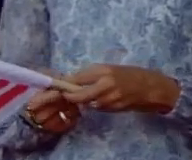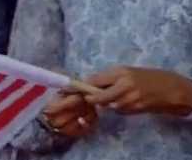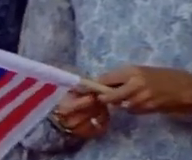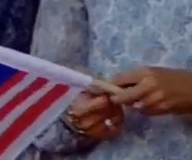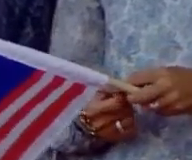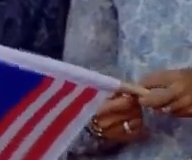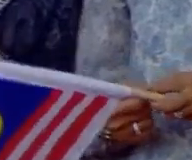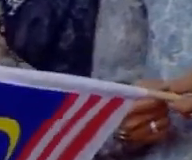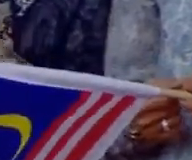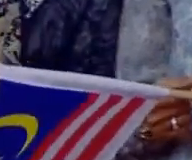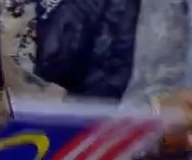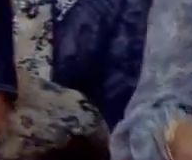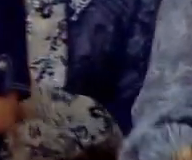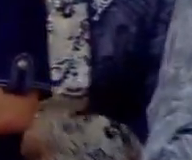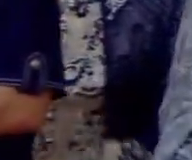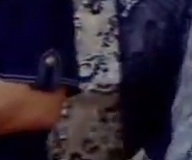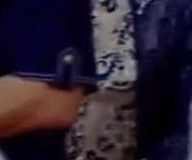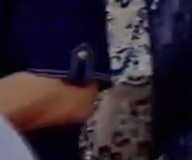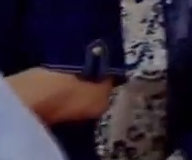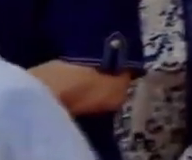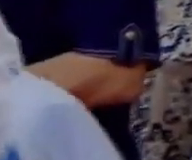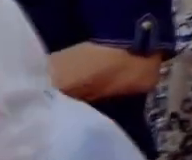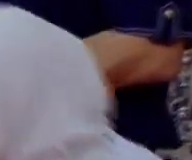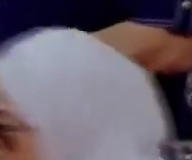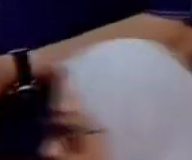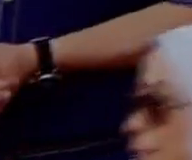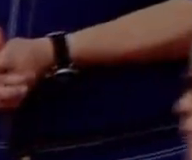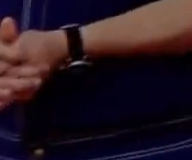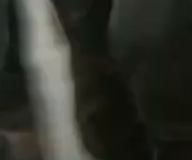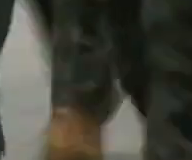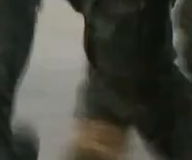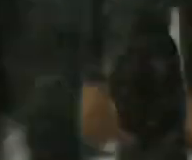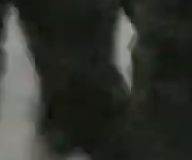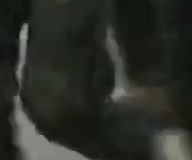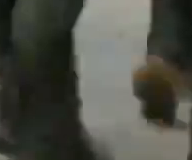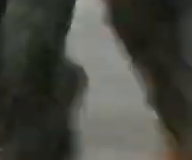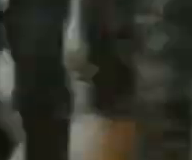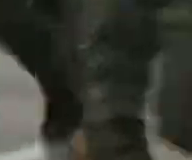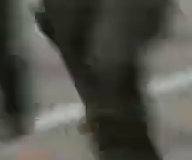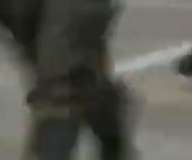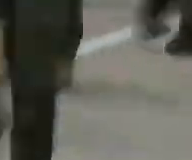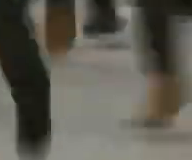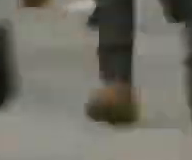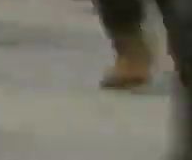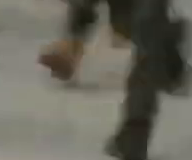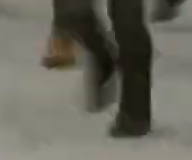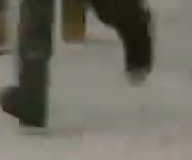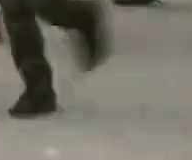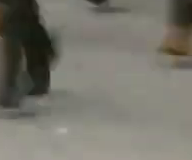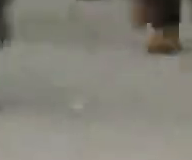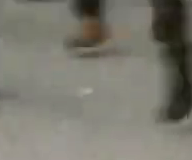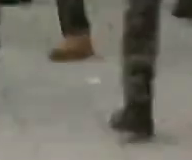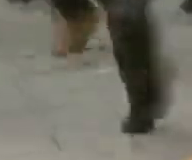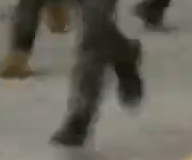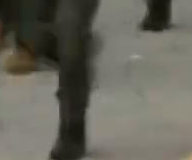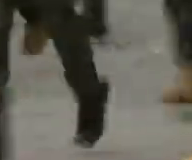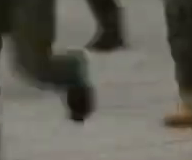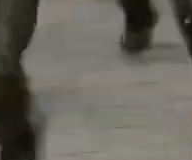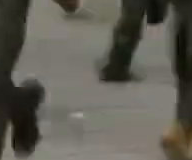detachment asal kenderaan PDRM diketuai DSP Juliana Binti Jami dengan keanggotaan